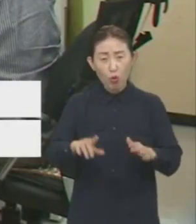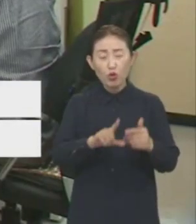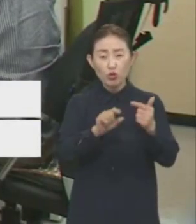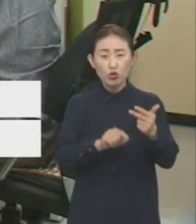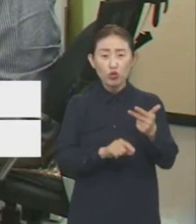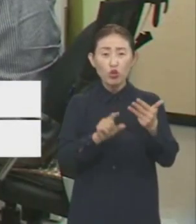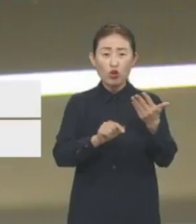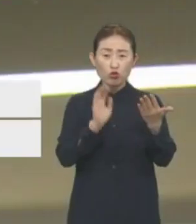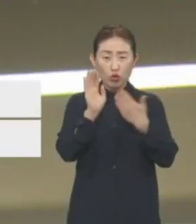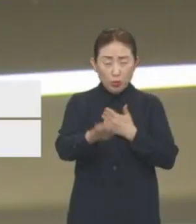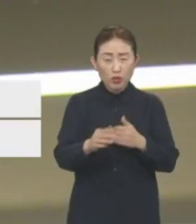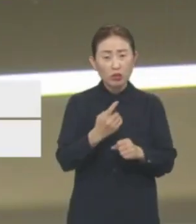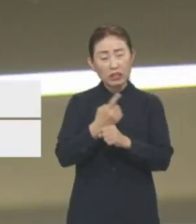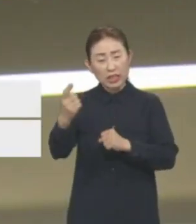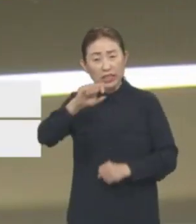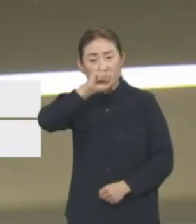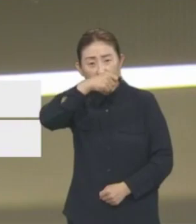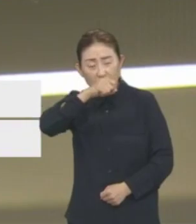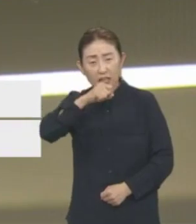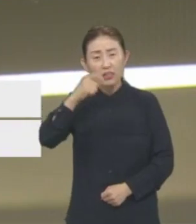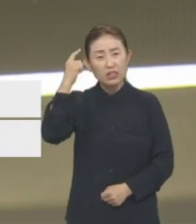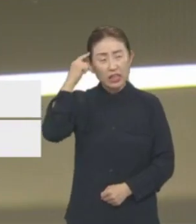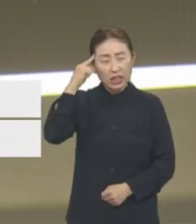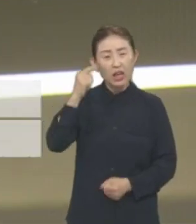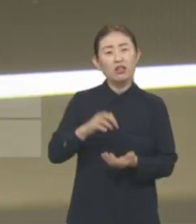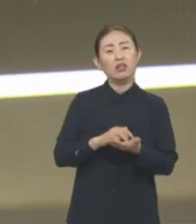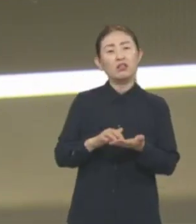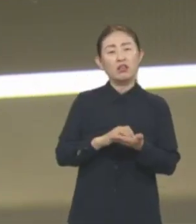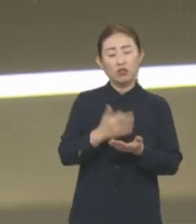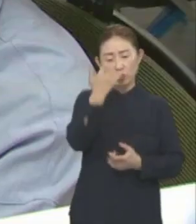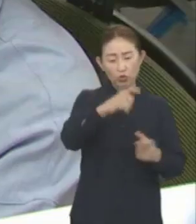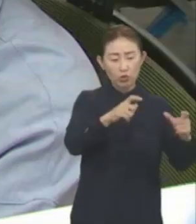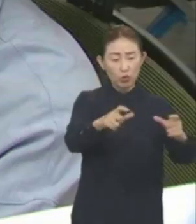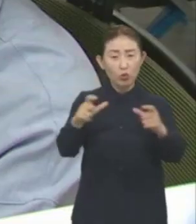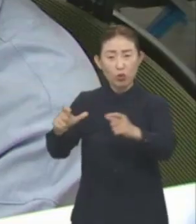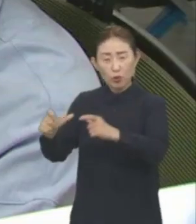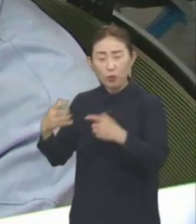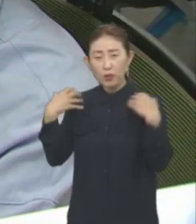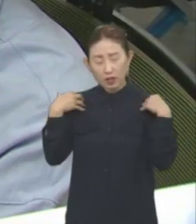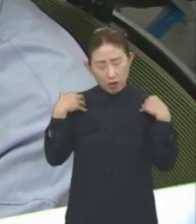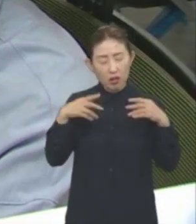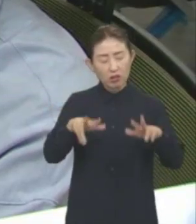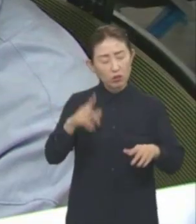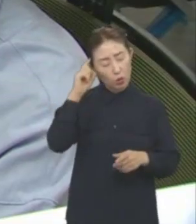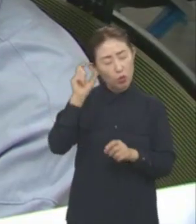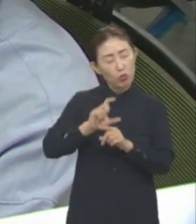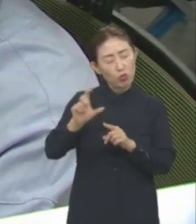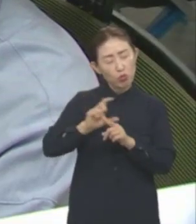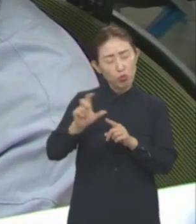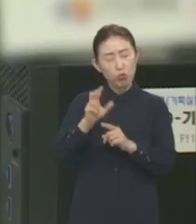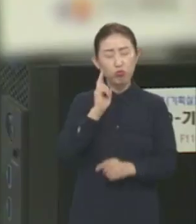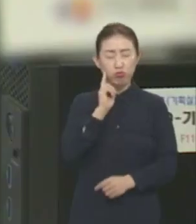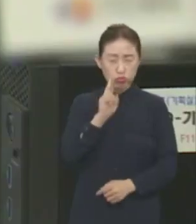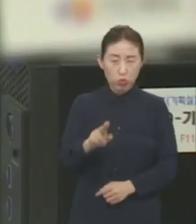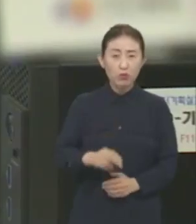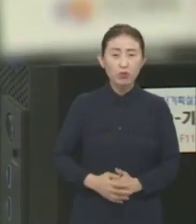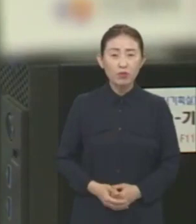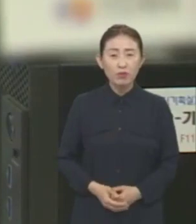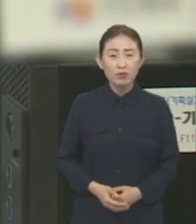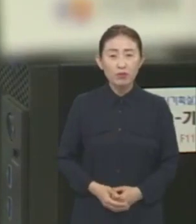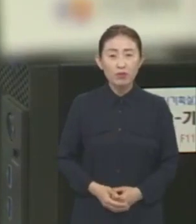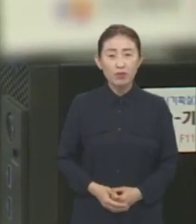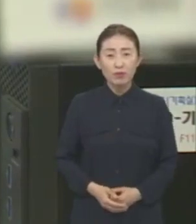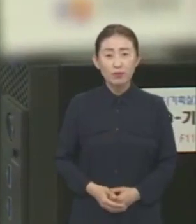하반기부터 내년 살림 규모를 생각해야 하는 충청권 지자체들의 고민이 깊어지고 있습니다.